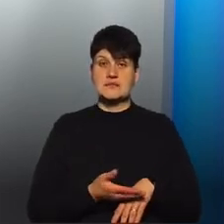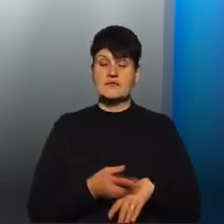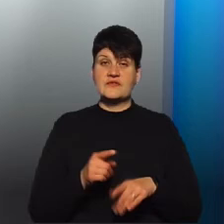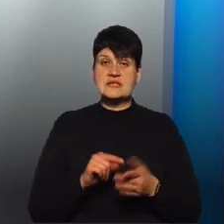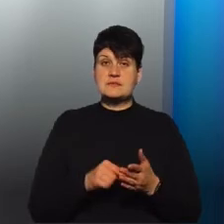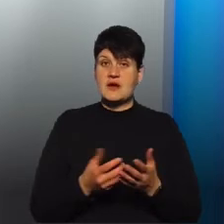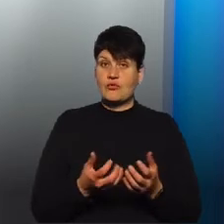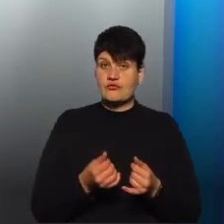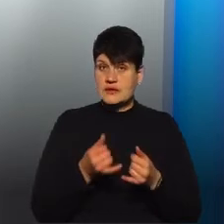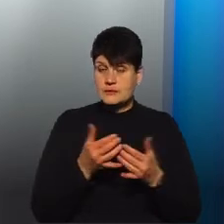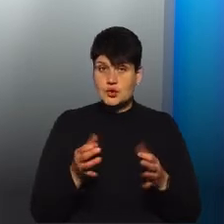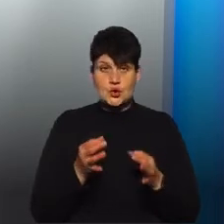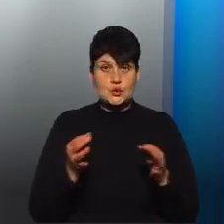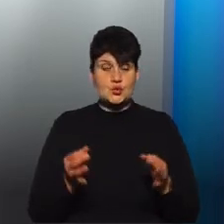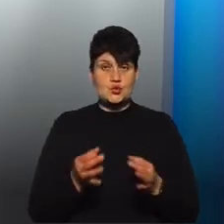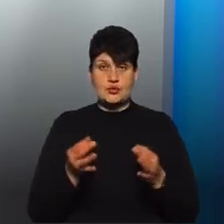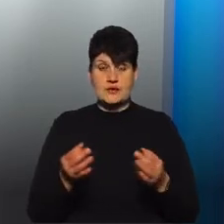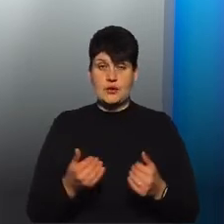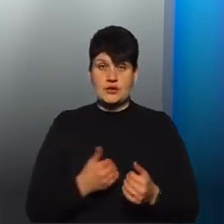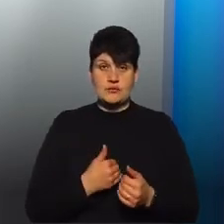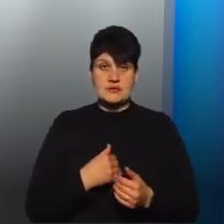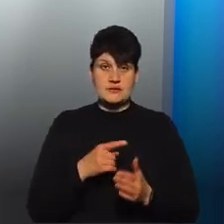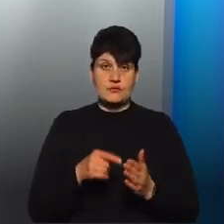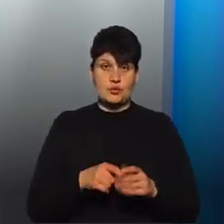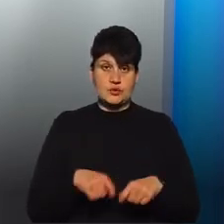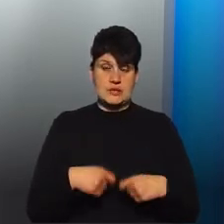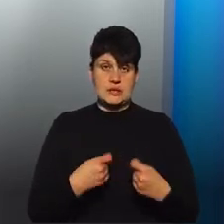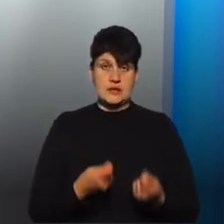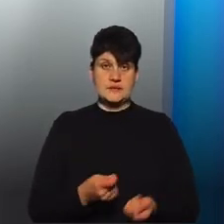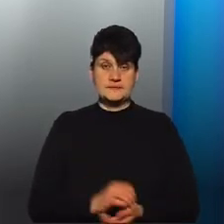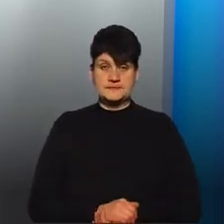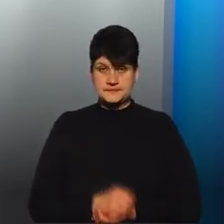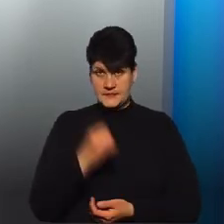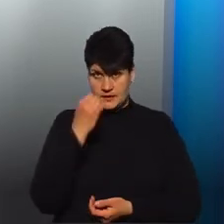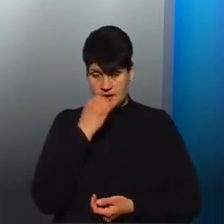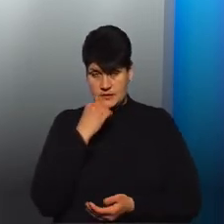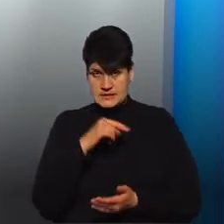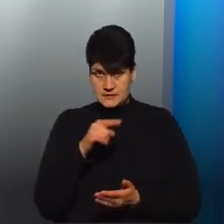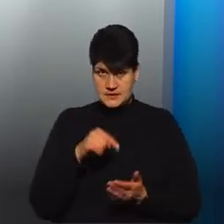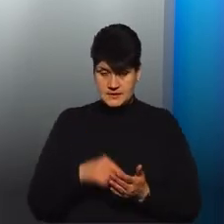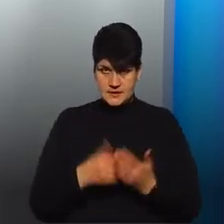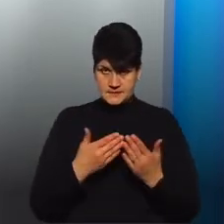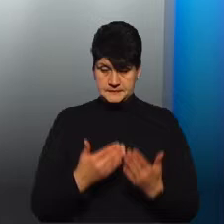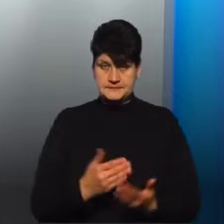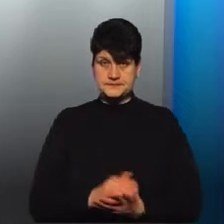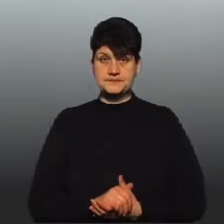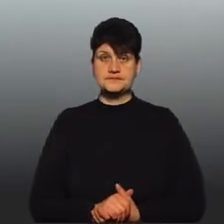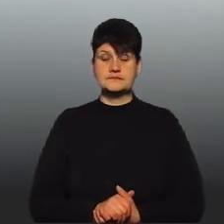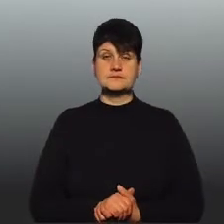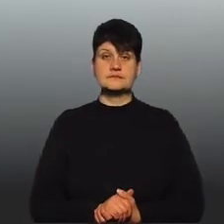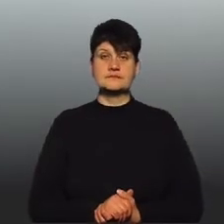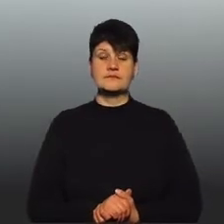нічого. Ну, я хотів би такий вопрос задати. Дякуємо за ваше запитання. Що це